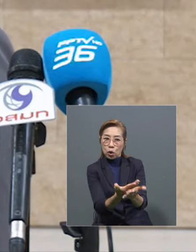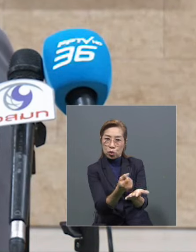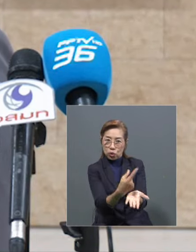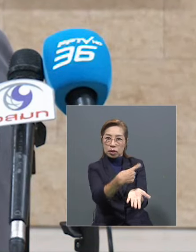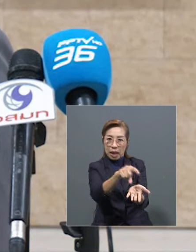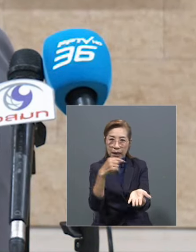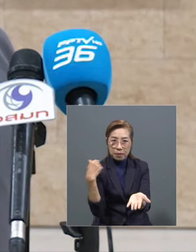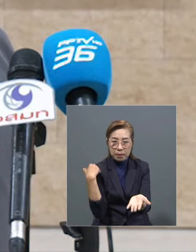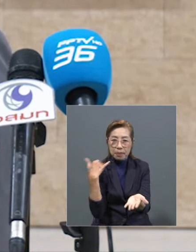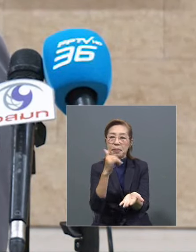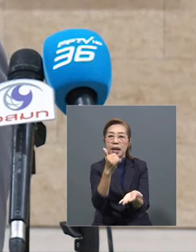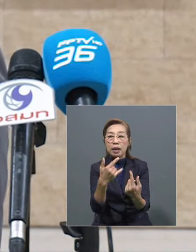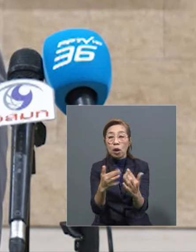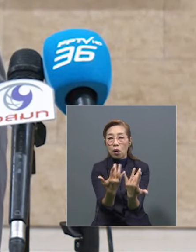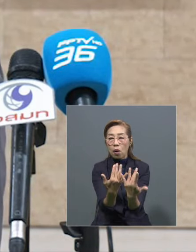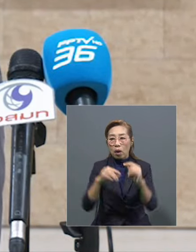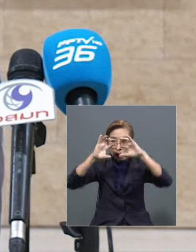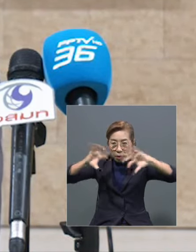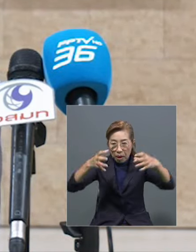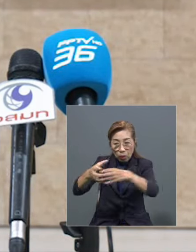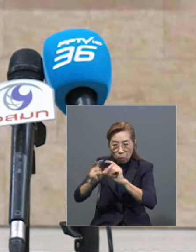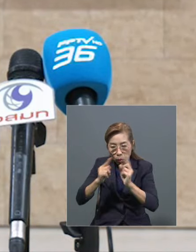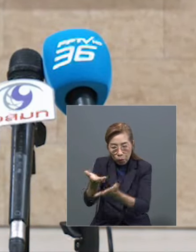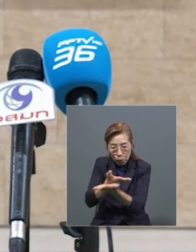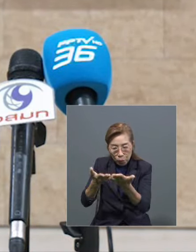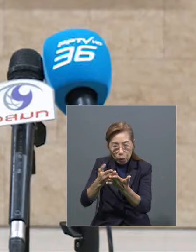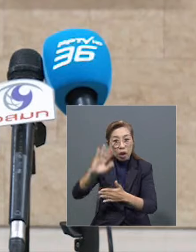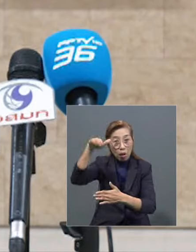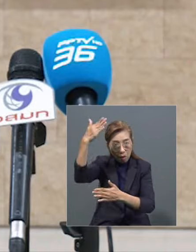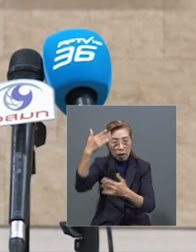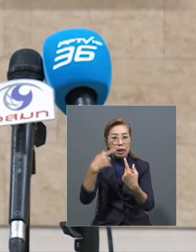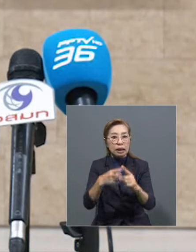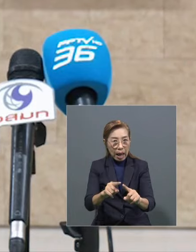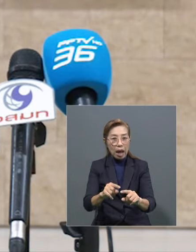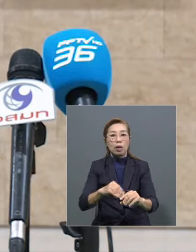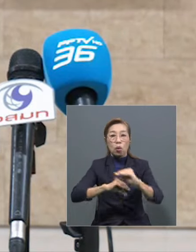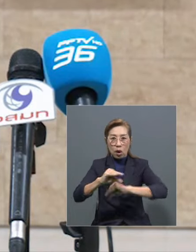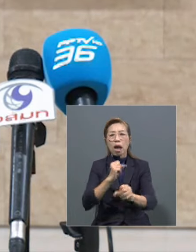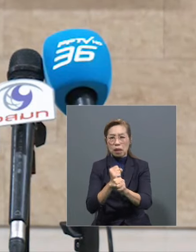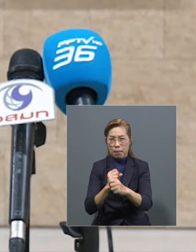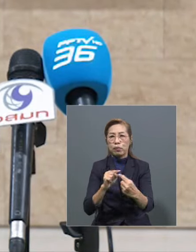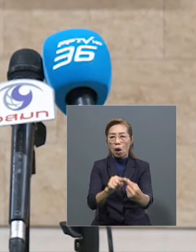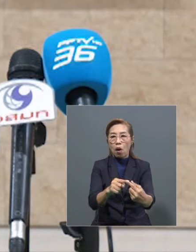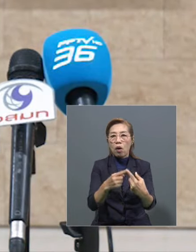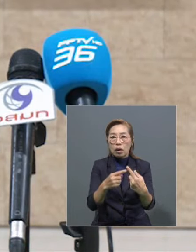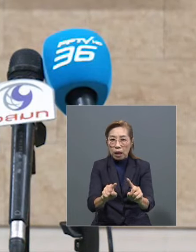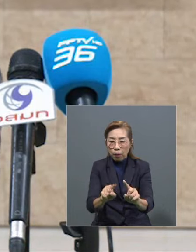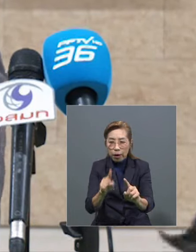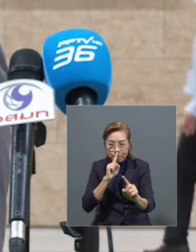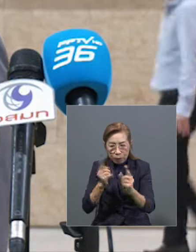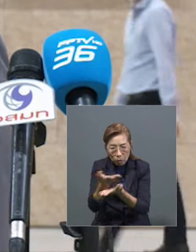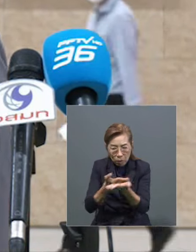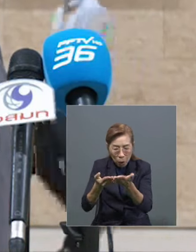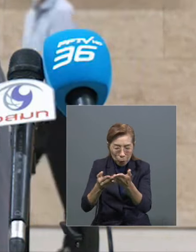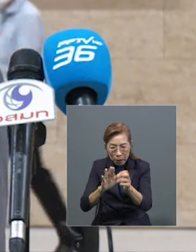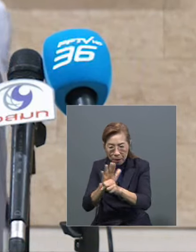ณาร่วมกันในพรรคร่วมรัฐบาลก่อนก็ยืนยันว่ายังคงเดินหน้าต่อแต่จะต้องหาจุดสมดุลที่เหมาะสม